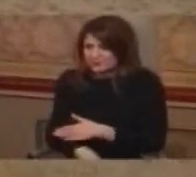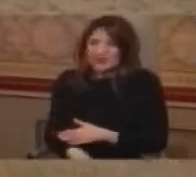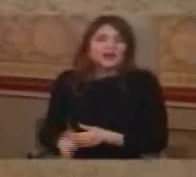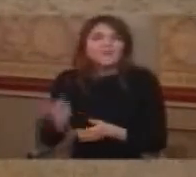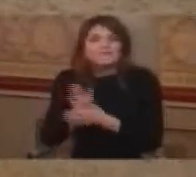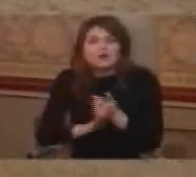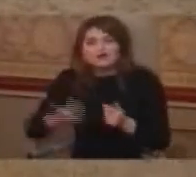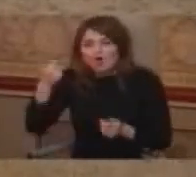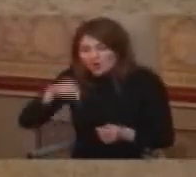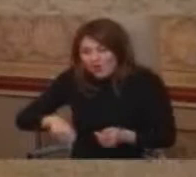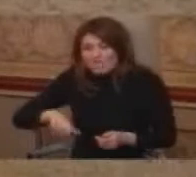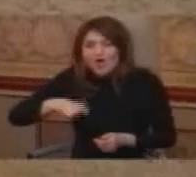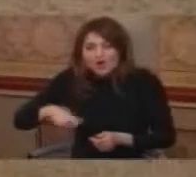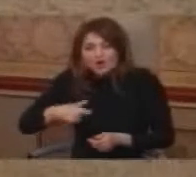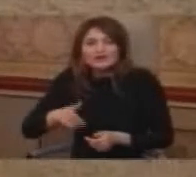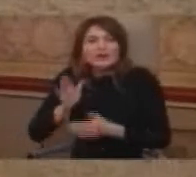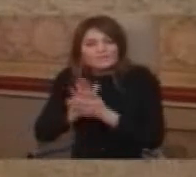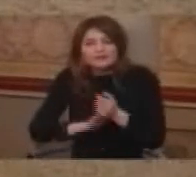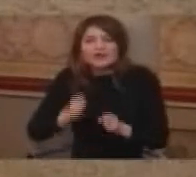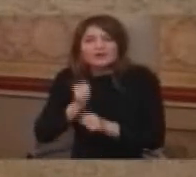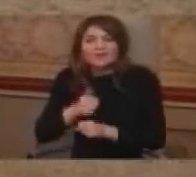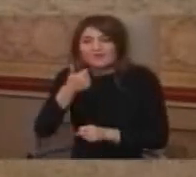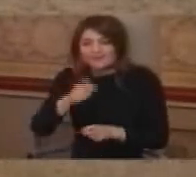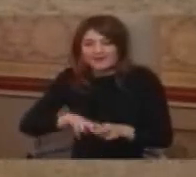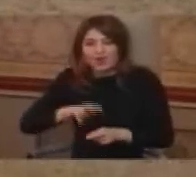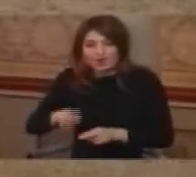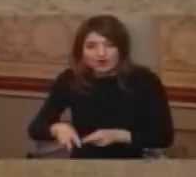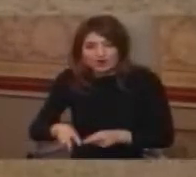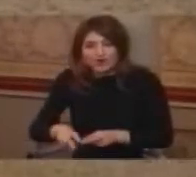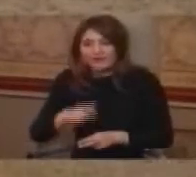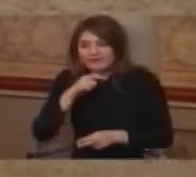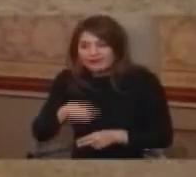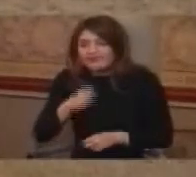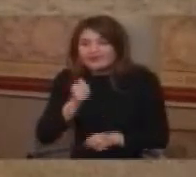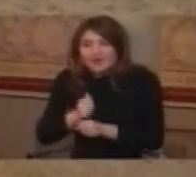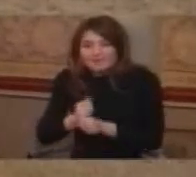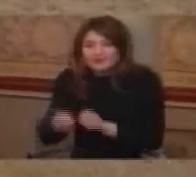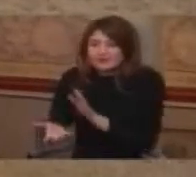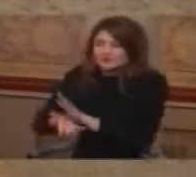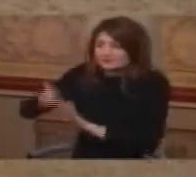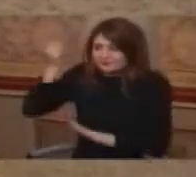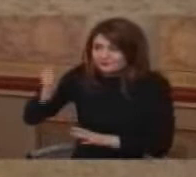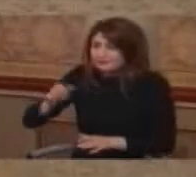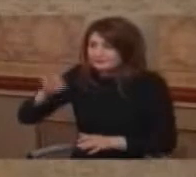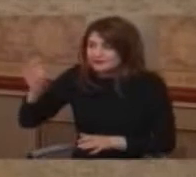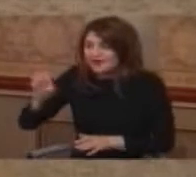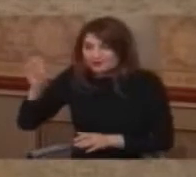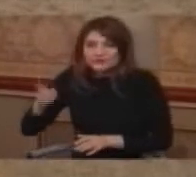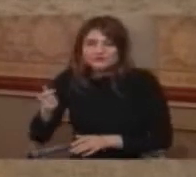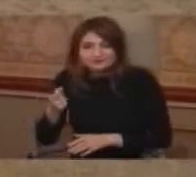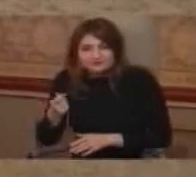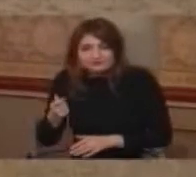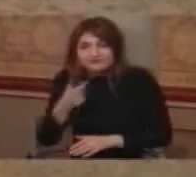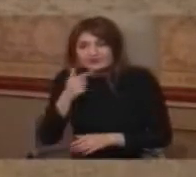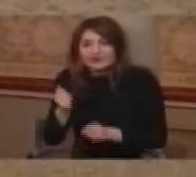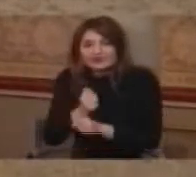rebalansom. Počnimo sada prvim korakom. I poradimo na tome da uzmemo europska sredstva i napravimo